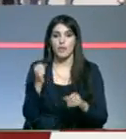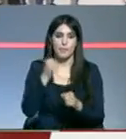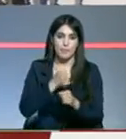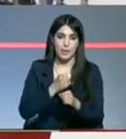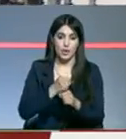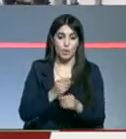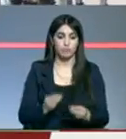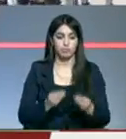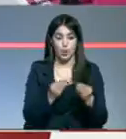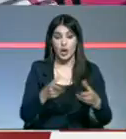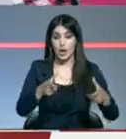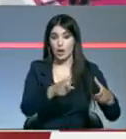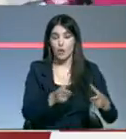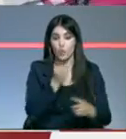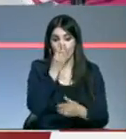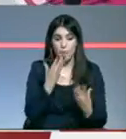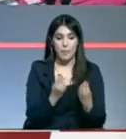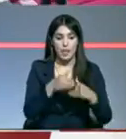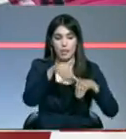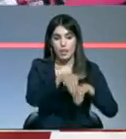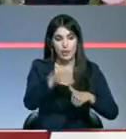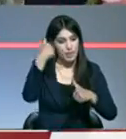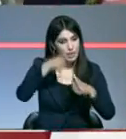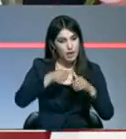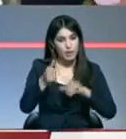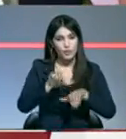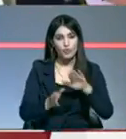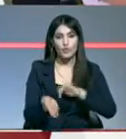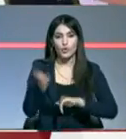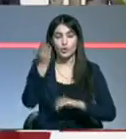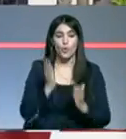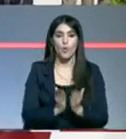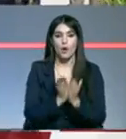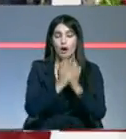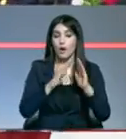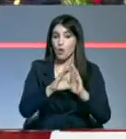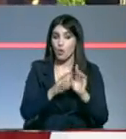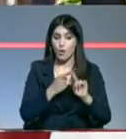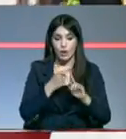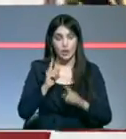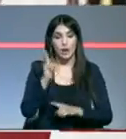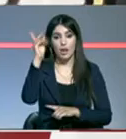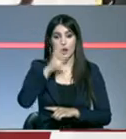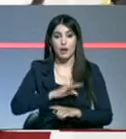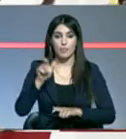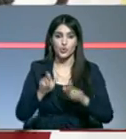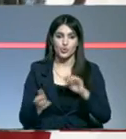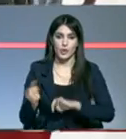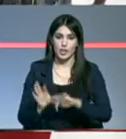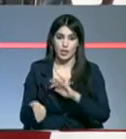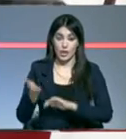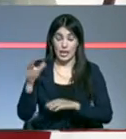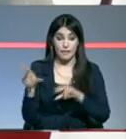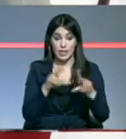ووضع إكليلا من الزهور أمام النصب التذكاري للشهداء وتلف تفاتيح الكتاب ترحما على أرواحهم الطاهرة. وأدى